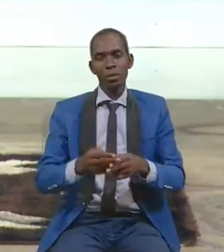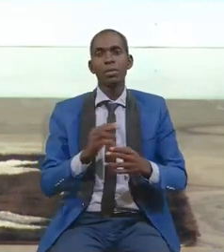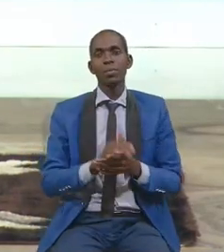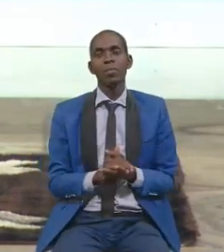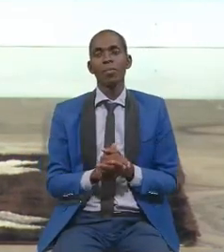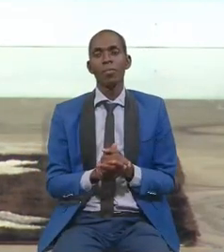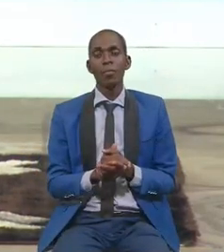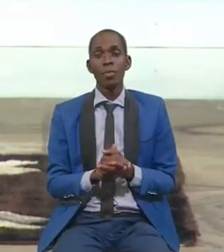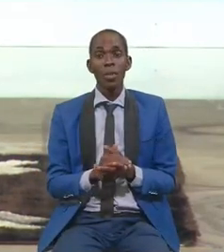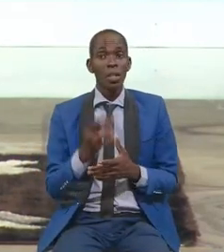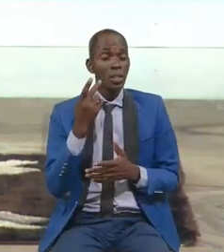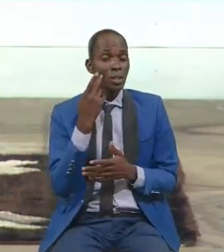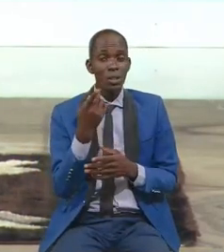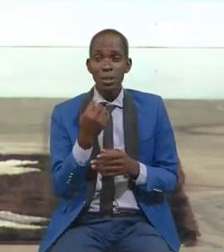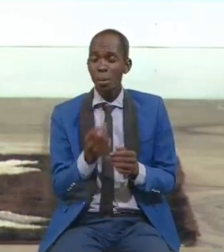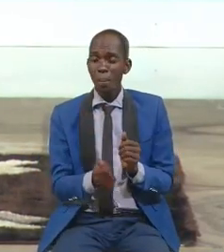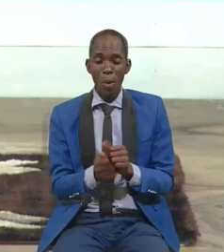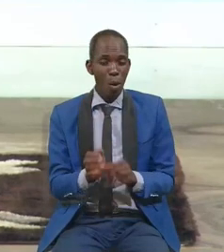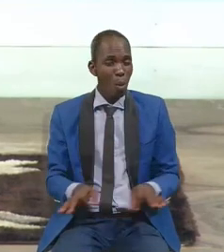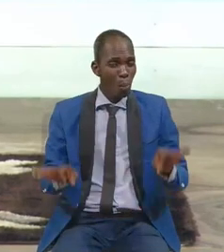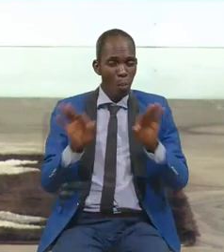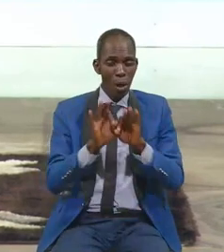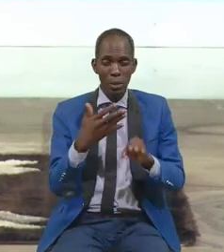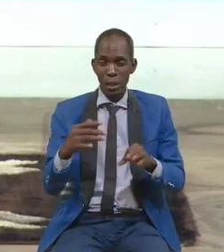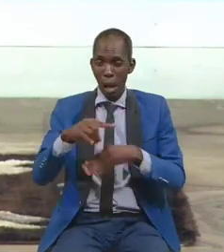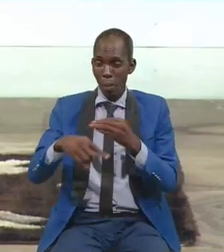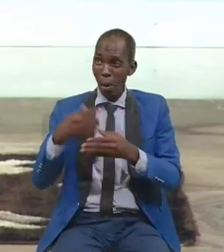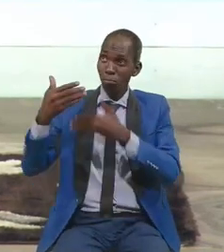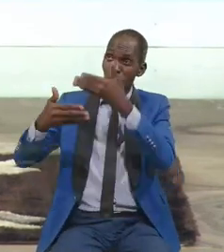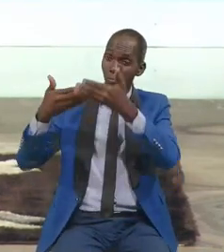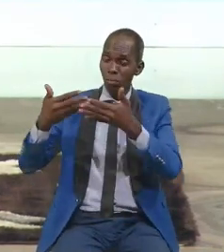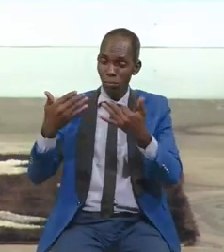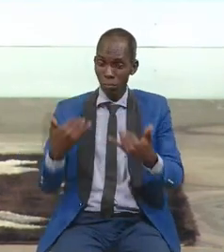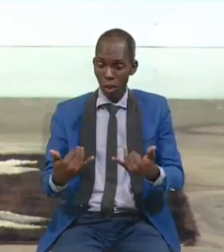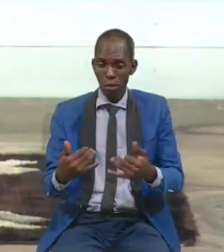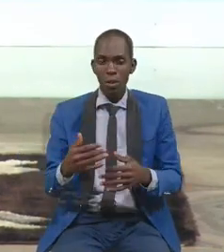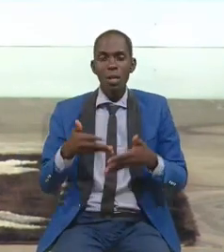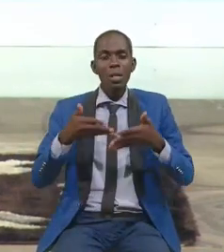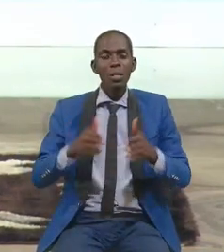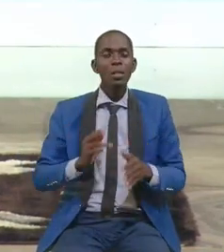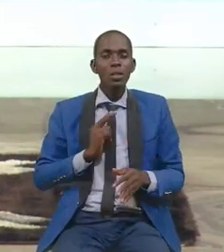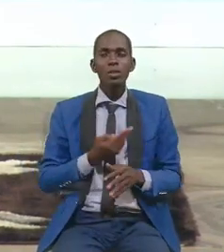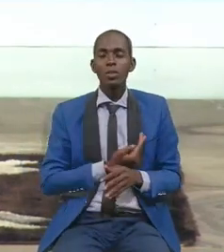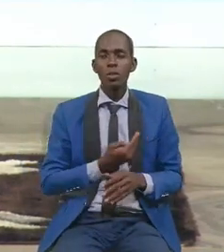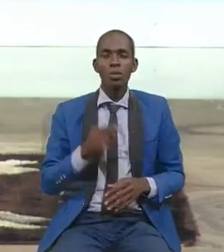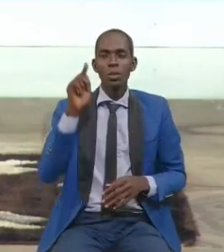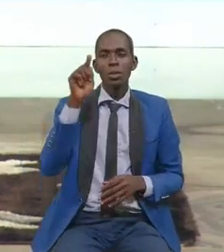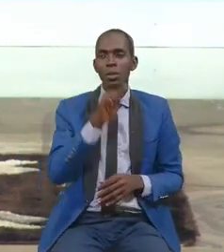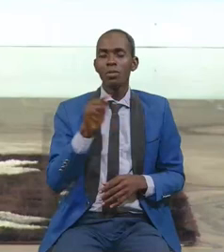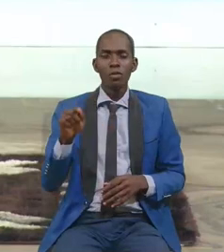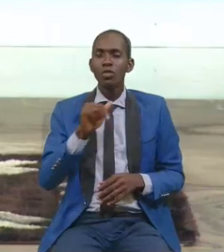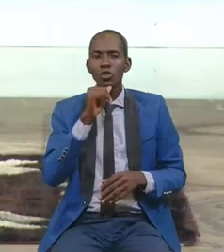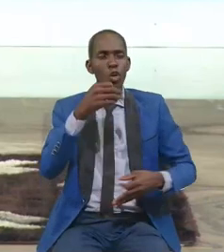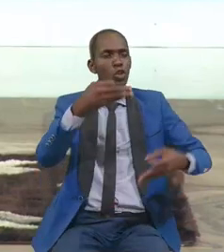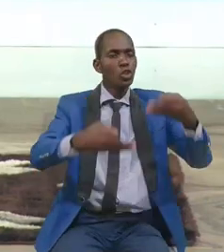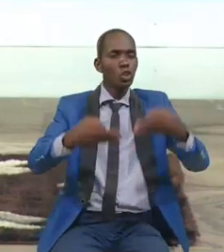Voici le domaine principal du progrès. Ne nous jugeons donc plus les uns les autres, mais pensez